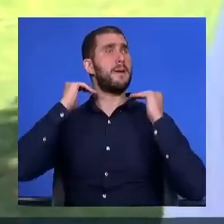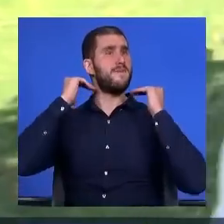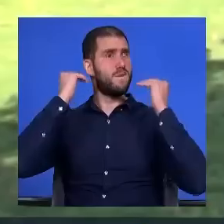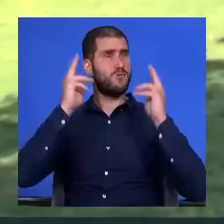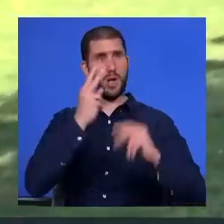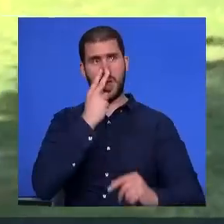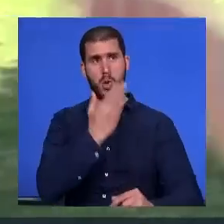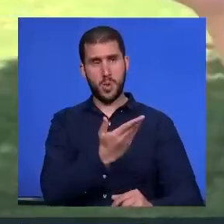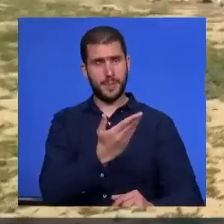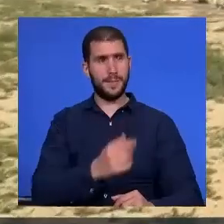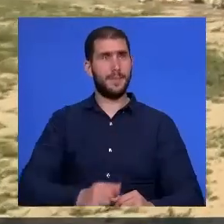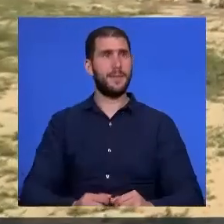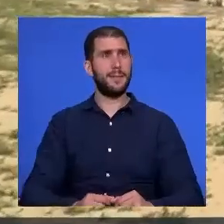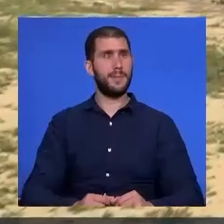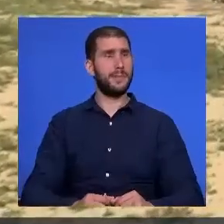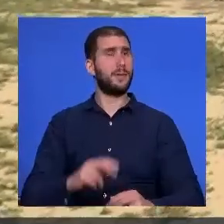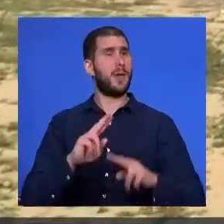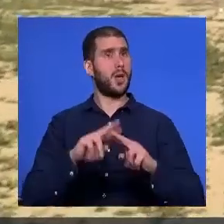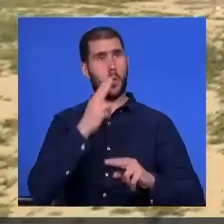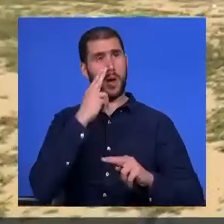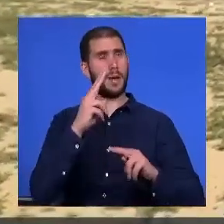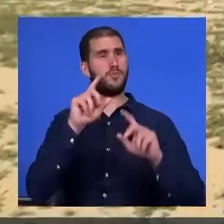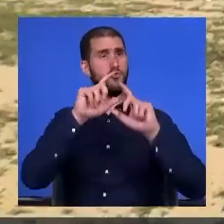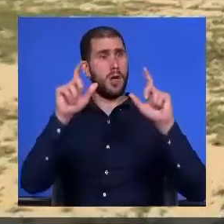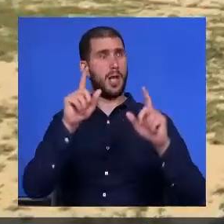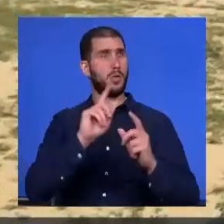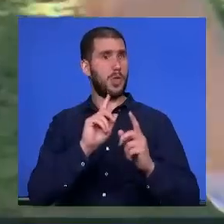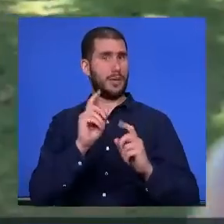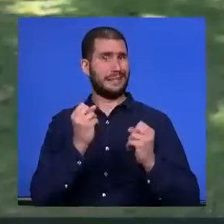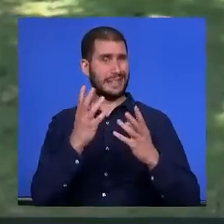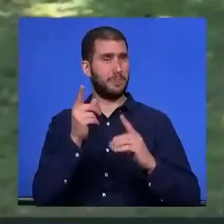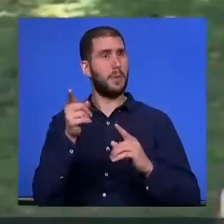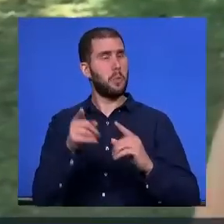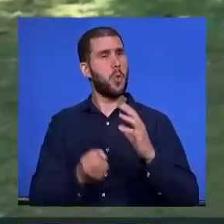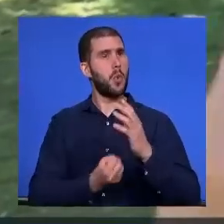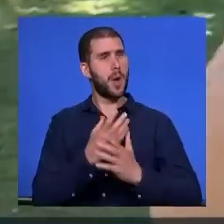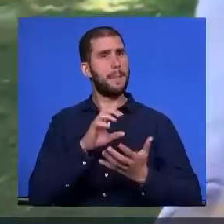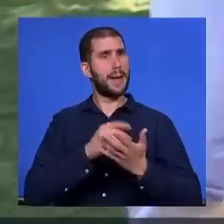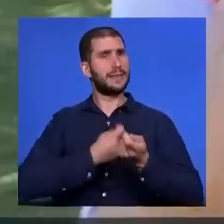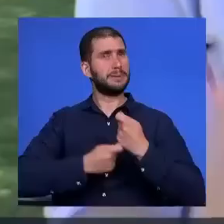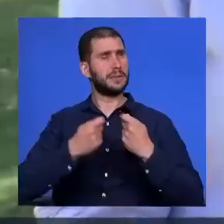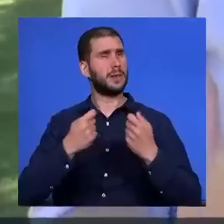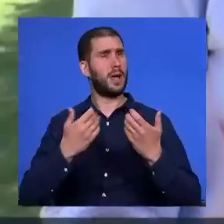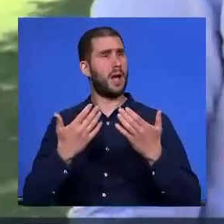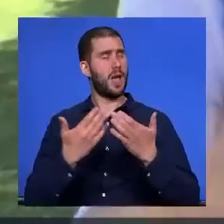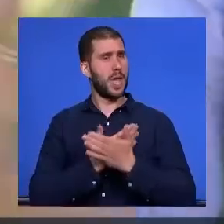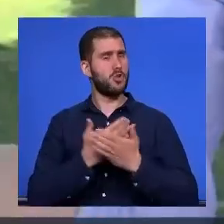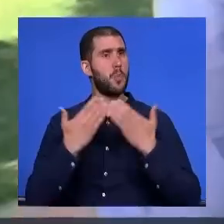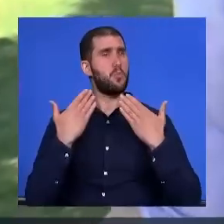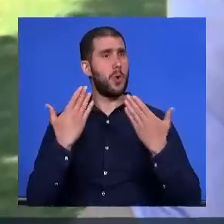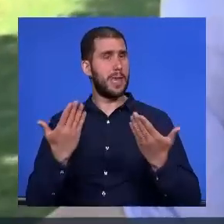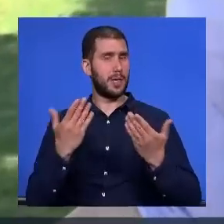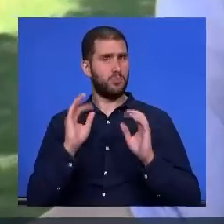את זה. אחר כך רואים שלט, אבל זה לא סתם שלט, כאן יוקם. מרכז מסחרי, חדש,